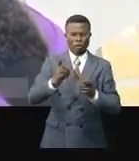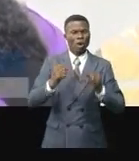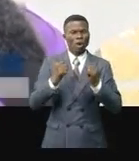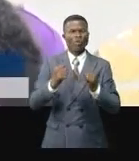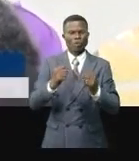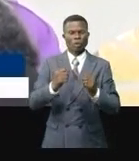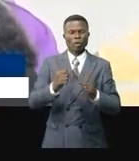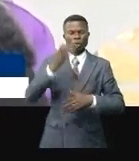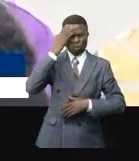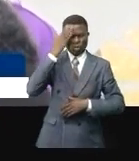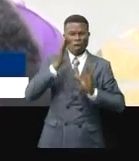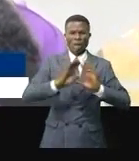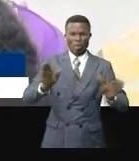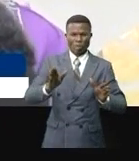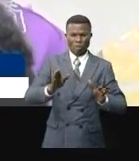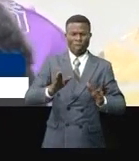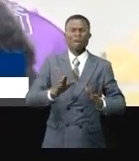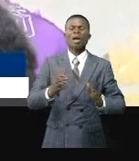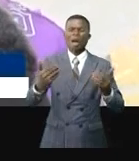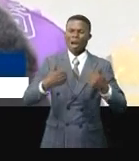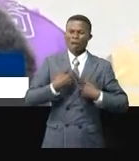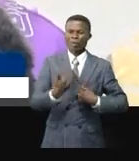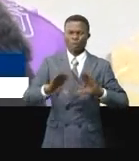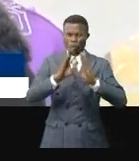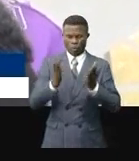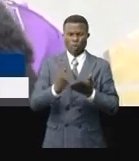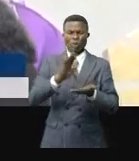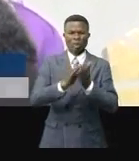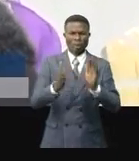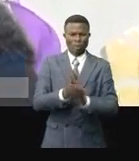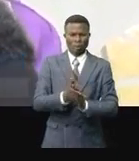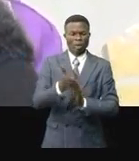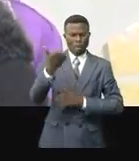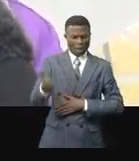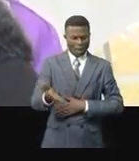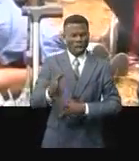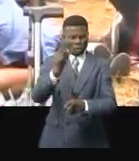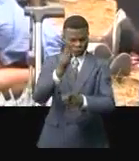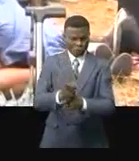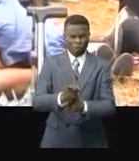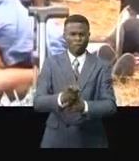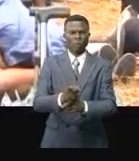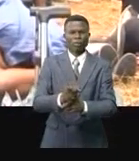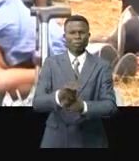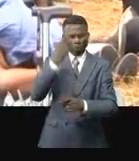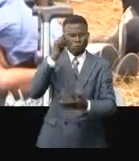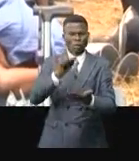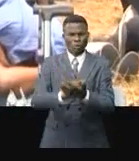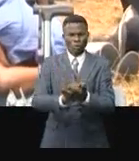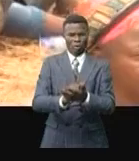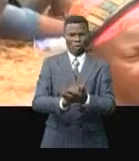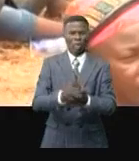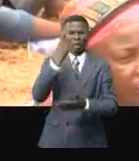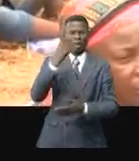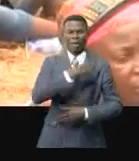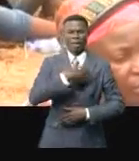nous saurons orienter notre avoir et nous saurons être là où il est nécessaire d'être. Pour ce faire, un paroissien